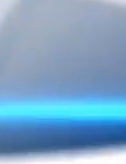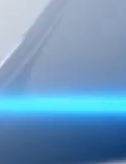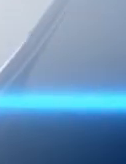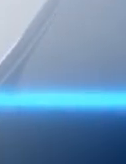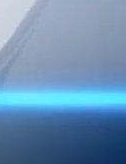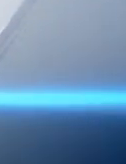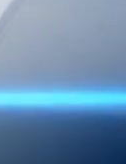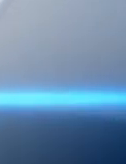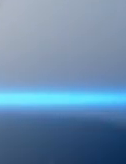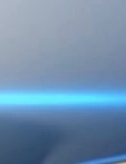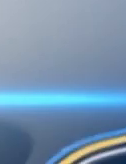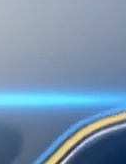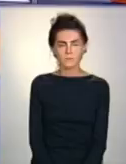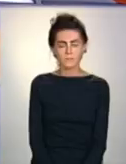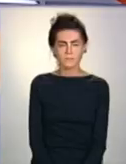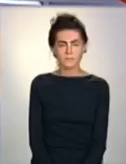Музика